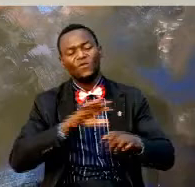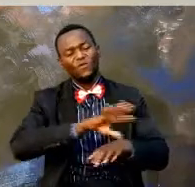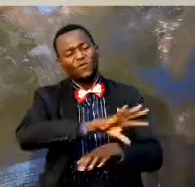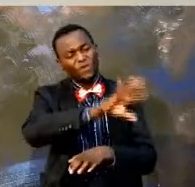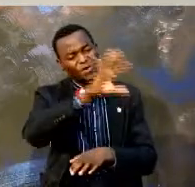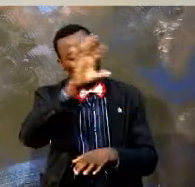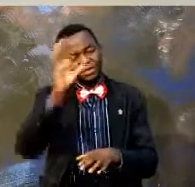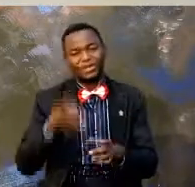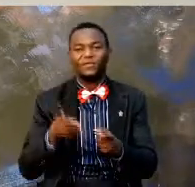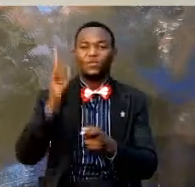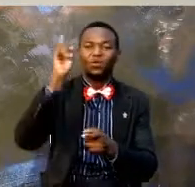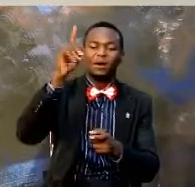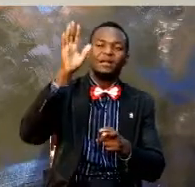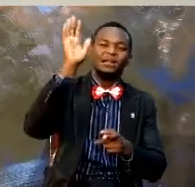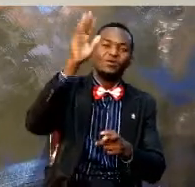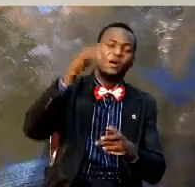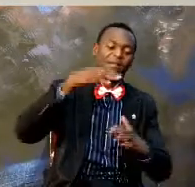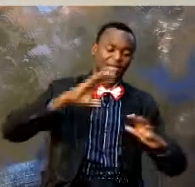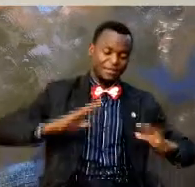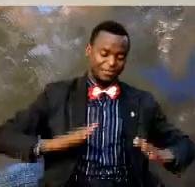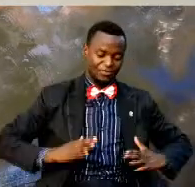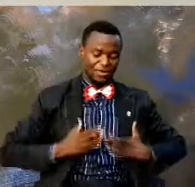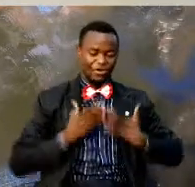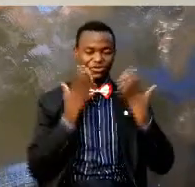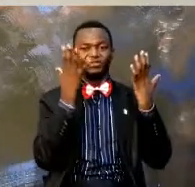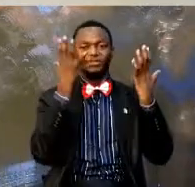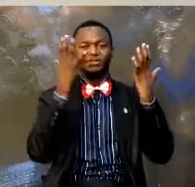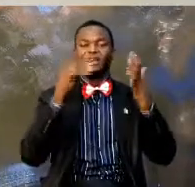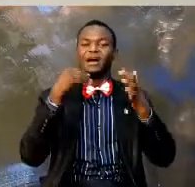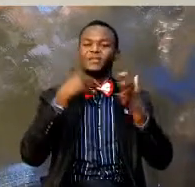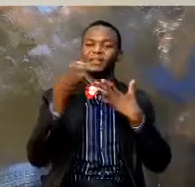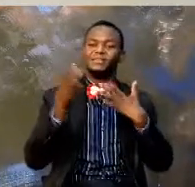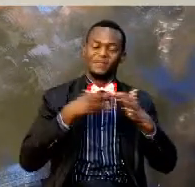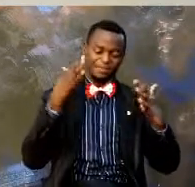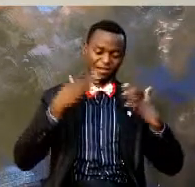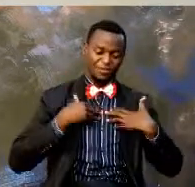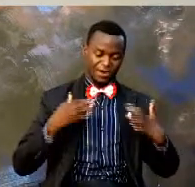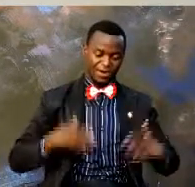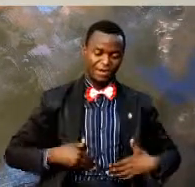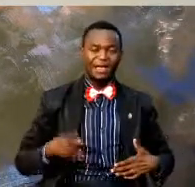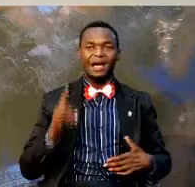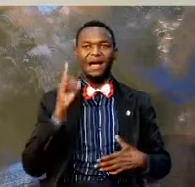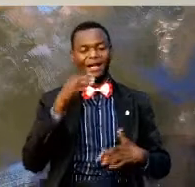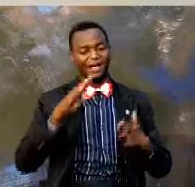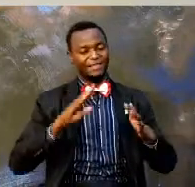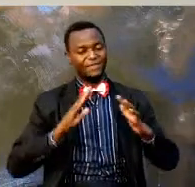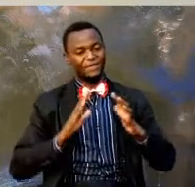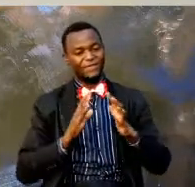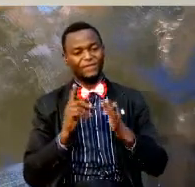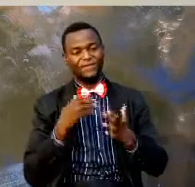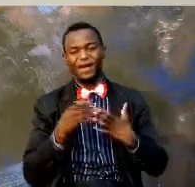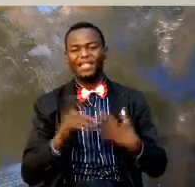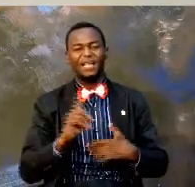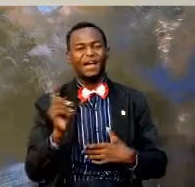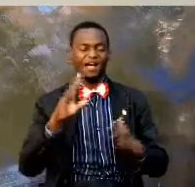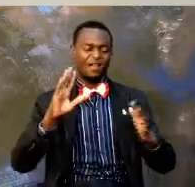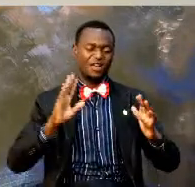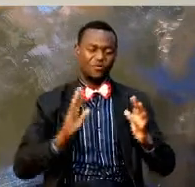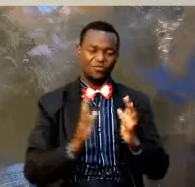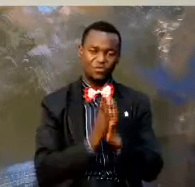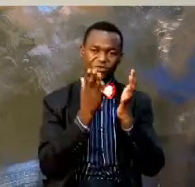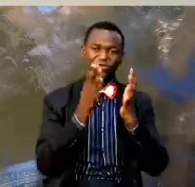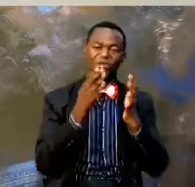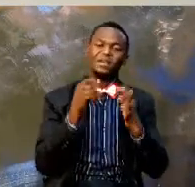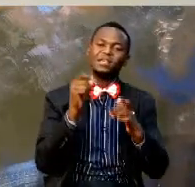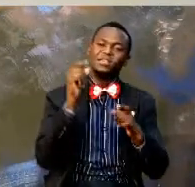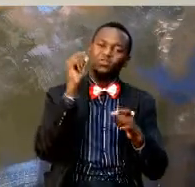viko kwake na kwake tunaishi. Alafu ana fanyika mwili, akajifanya hana utukufu. Neno la Kiunani akajifanya